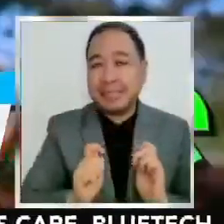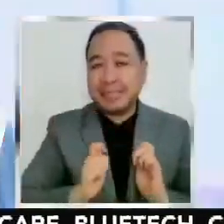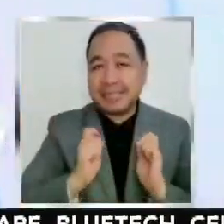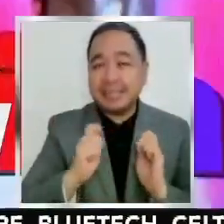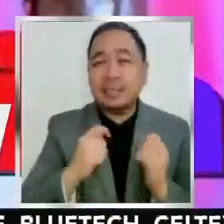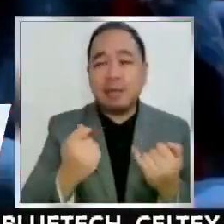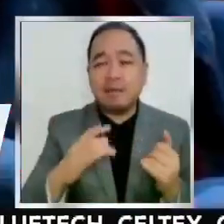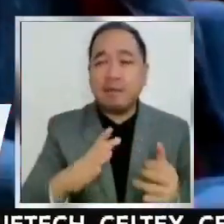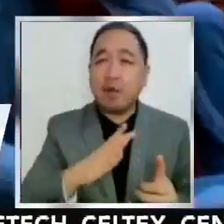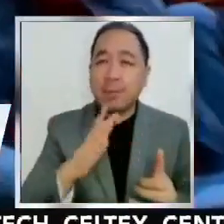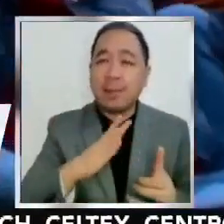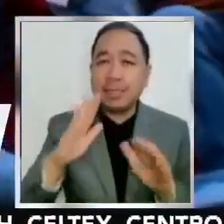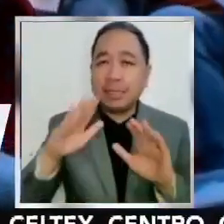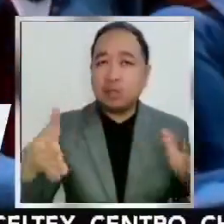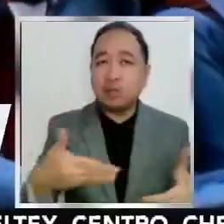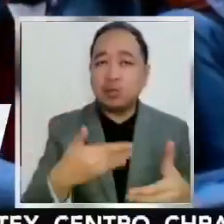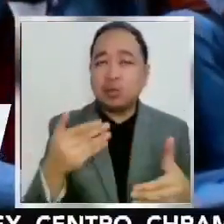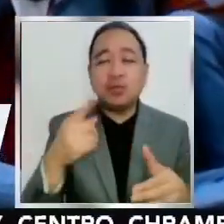media kanina.